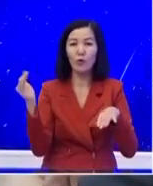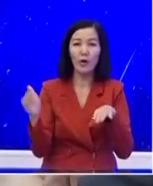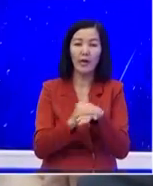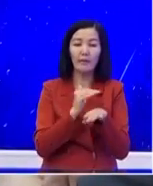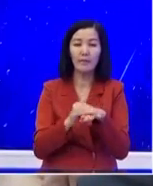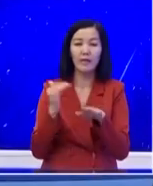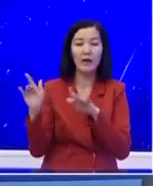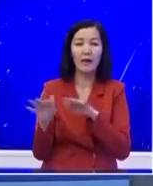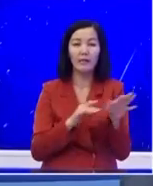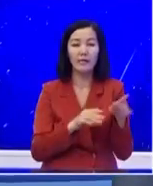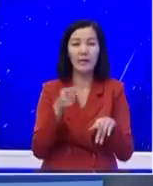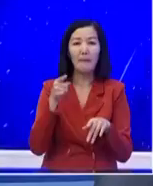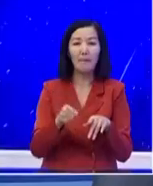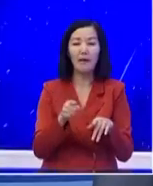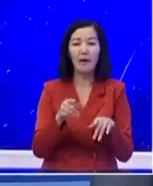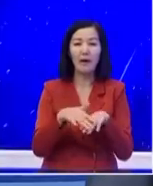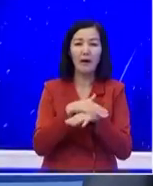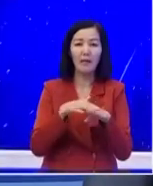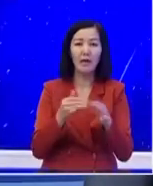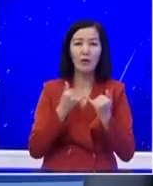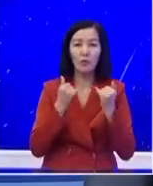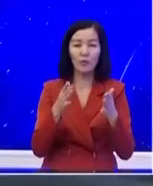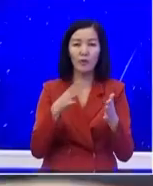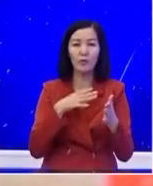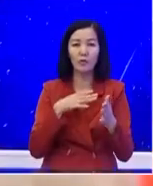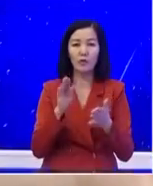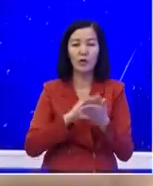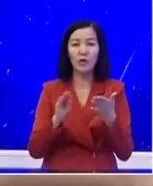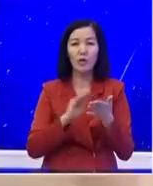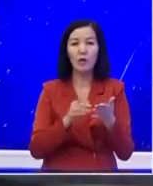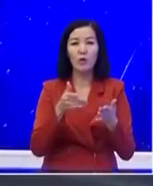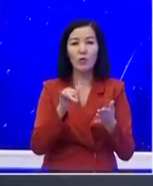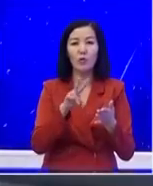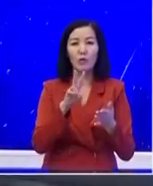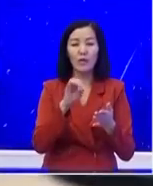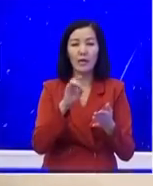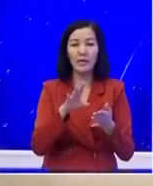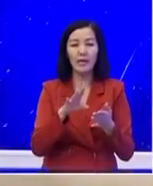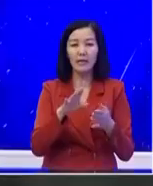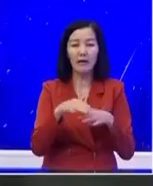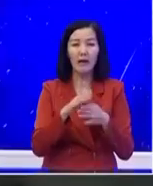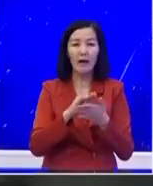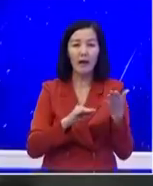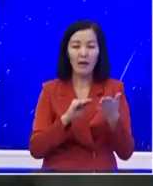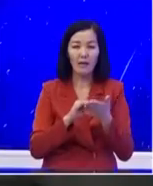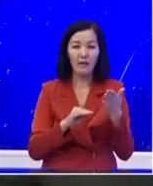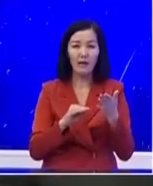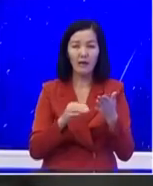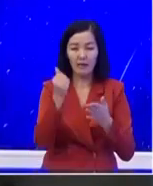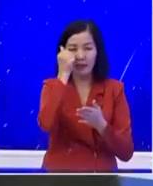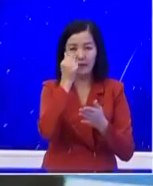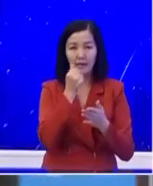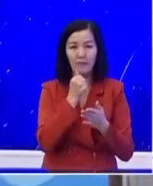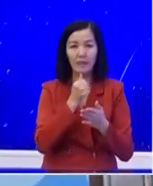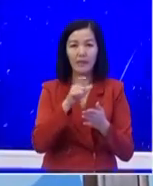акциясымен 1000-ден аса жетісулыққа көмек көрсеткен. Белгілі журналист Гүлнәр Жантасова да халық алғысын алғандар қатарында. Әріптесіміз